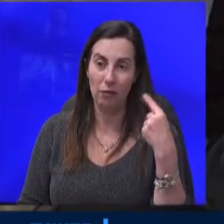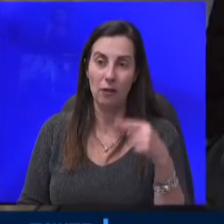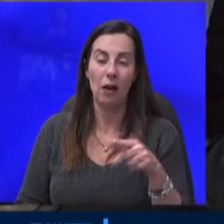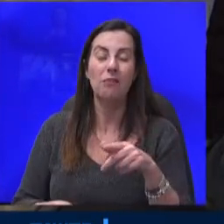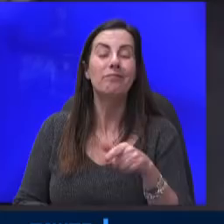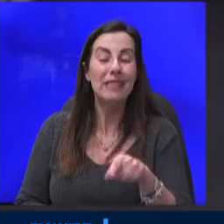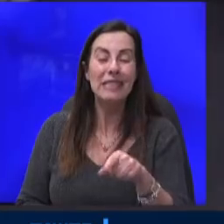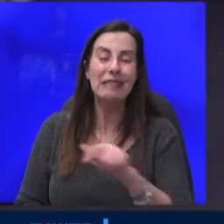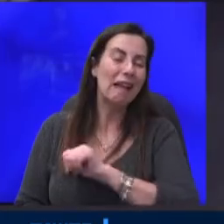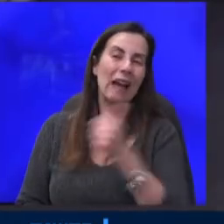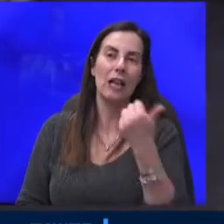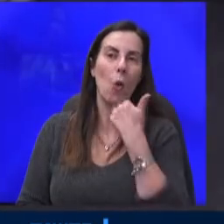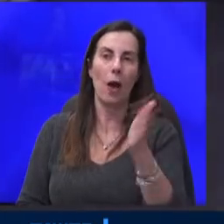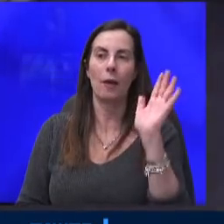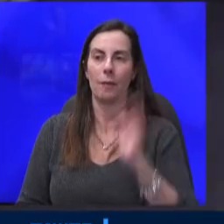הכי גרוע שיש.